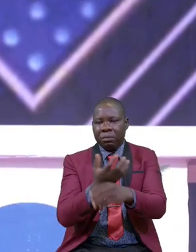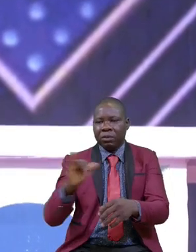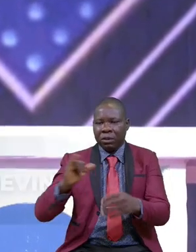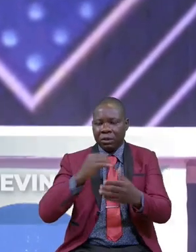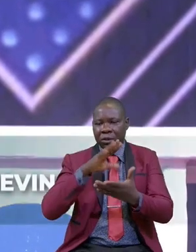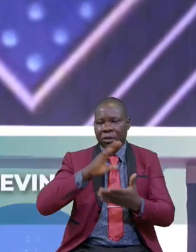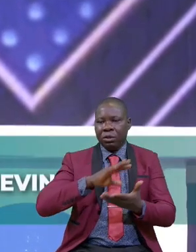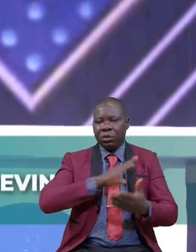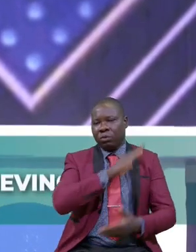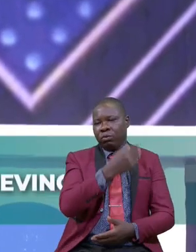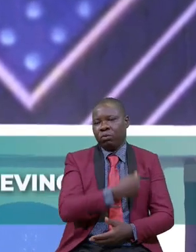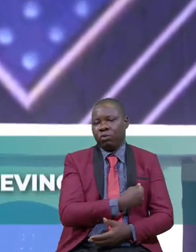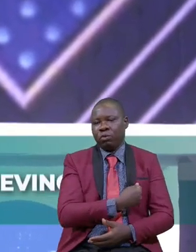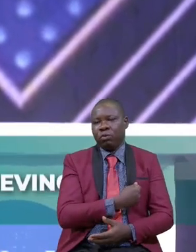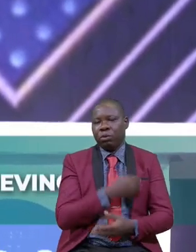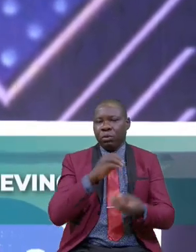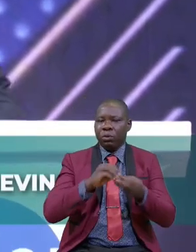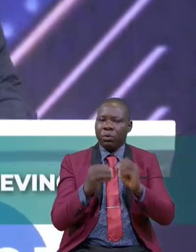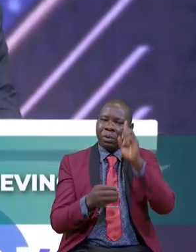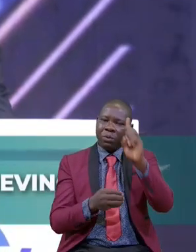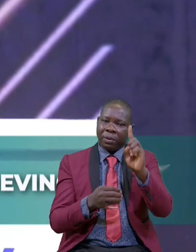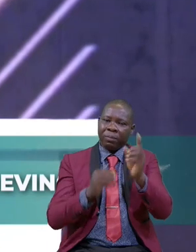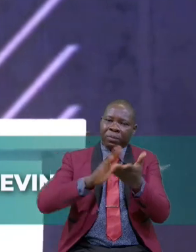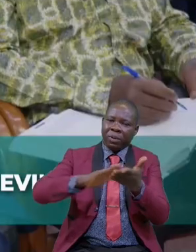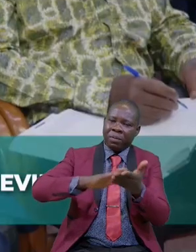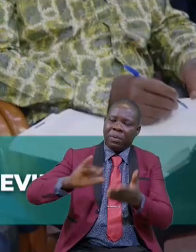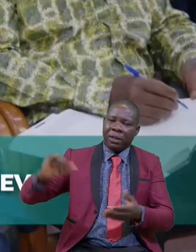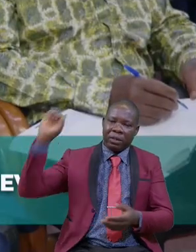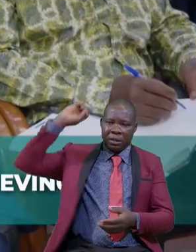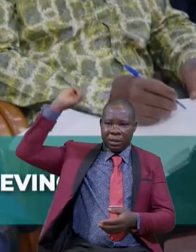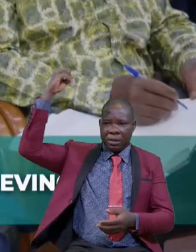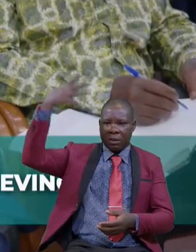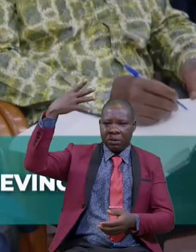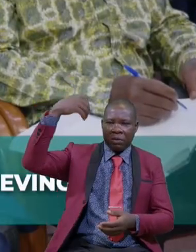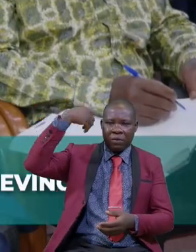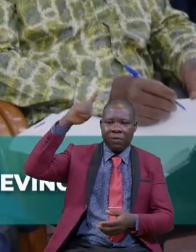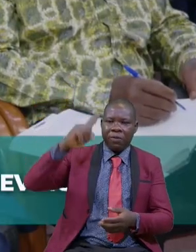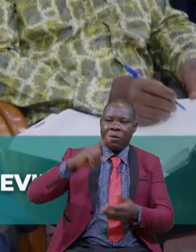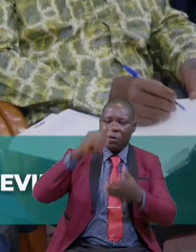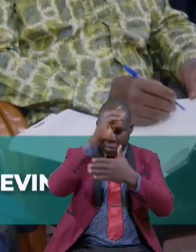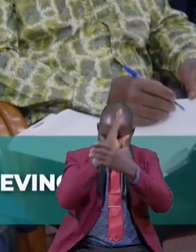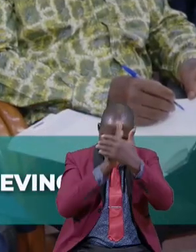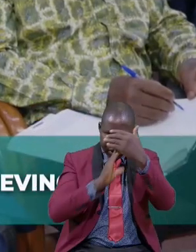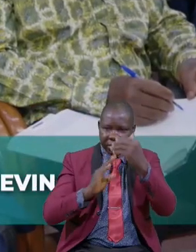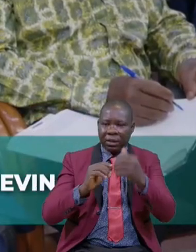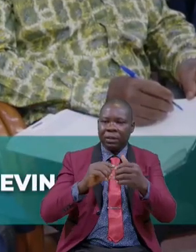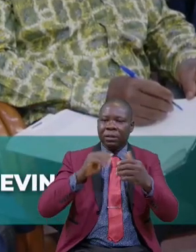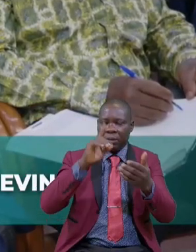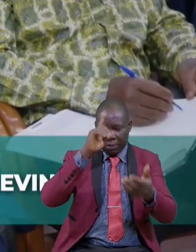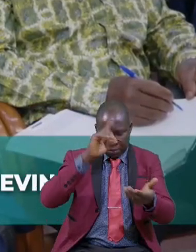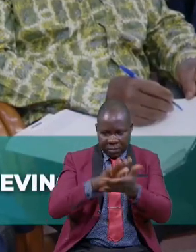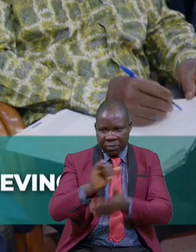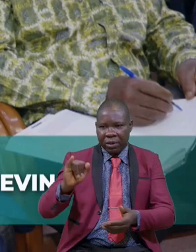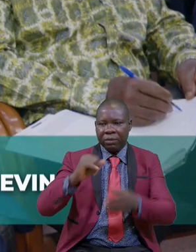Premier élément donc, c'est la grâce expiatoire pour les pécheurs, croyants et pénitents.